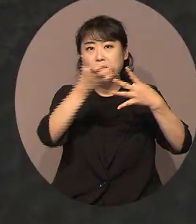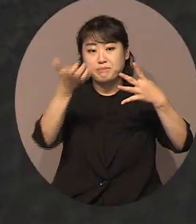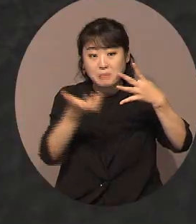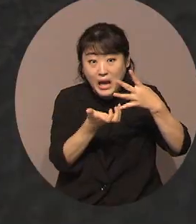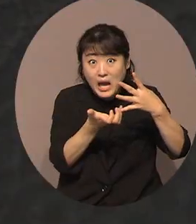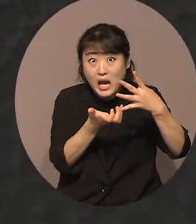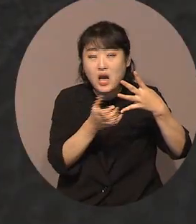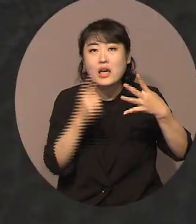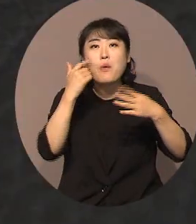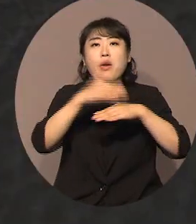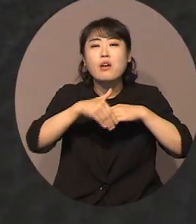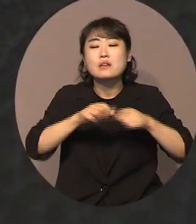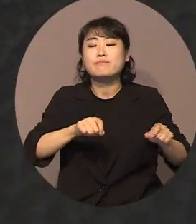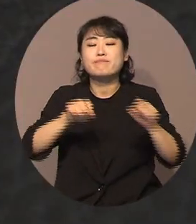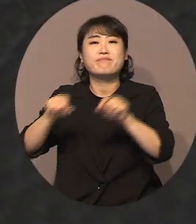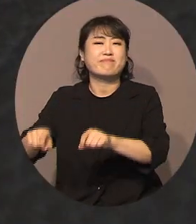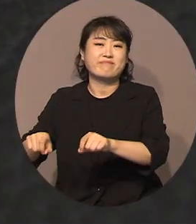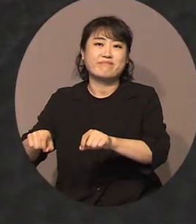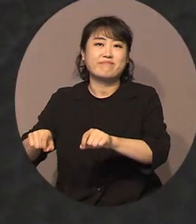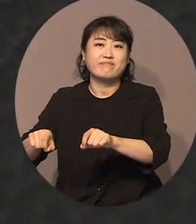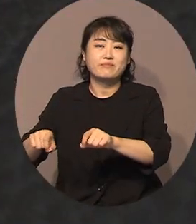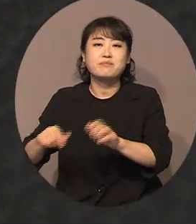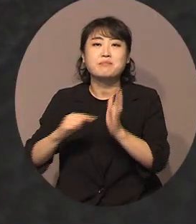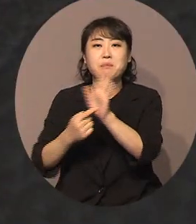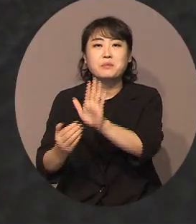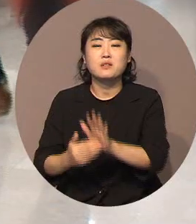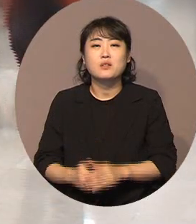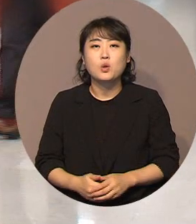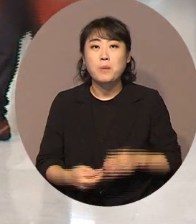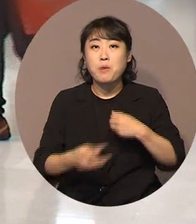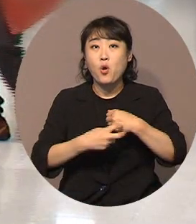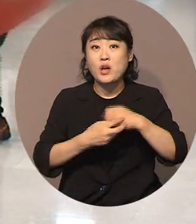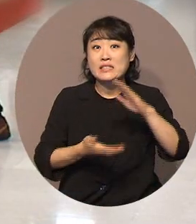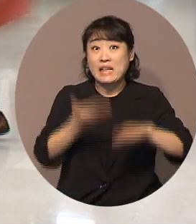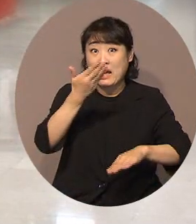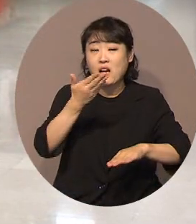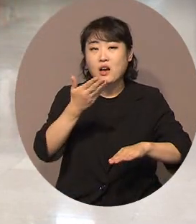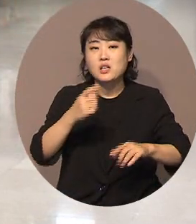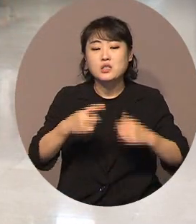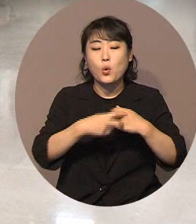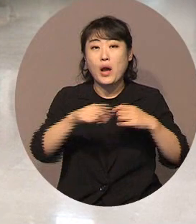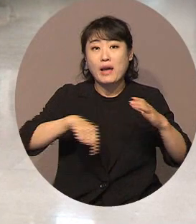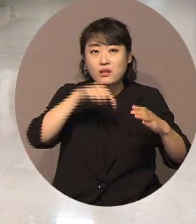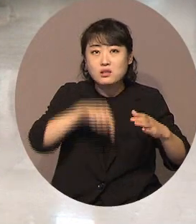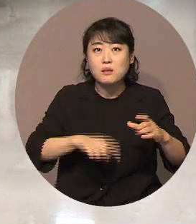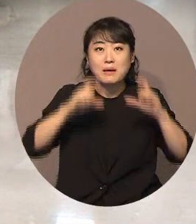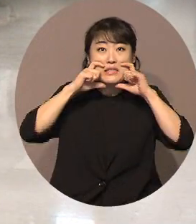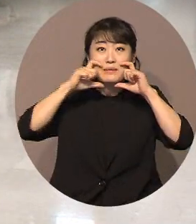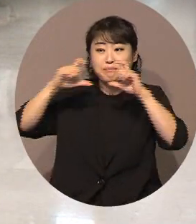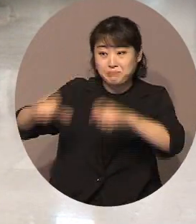발표를 연기했습니다. 또 병원급 이상 의료기관에서 마스크를